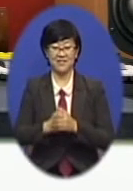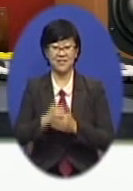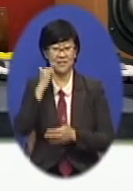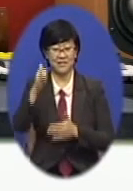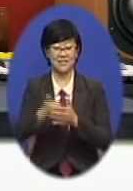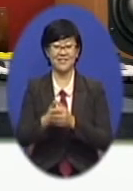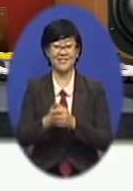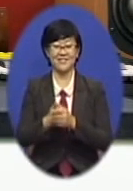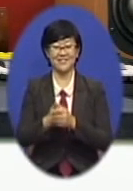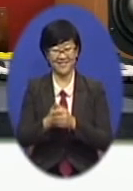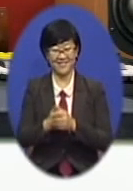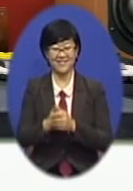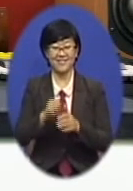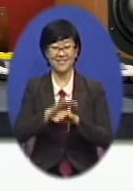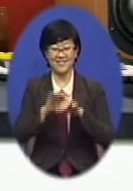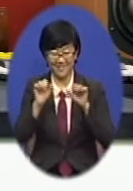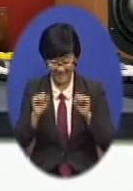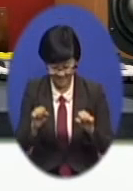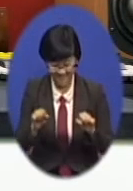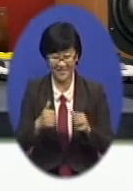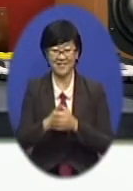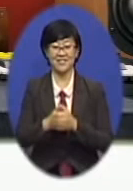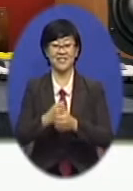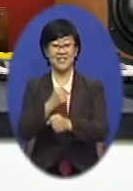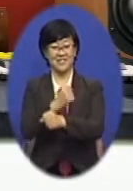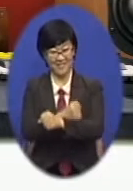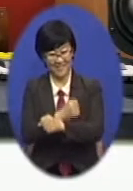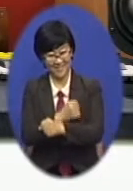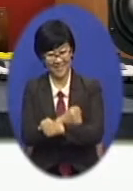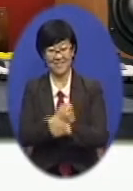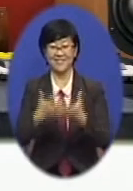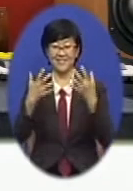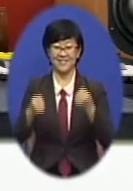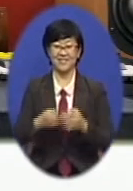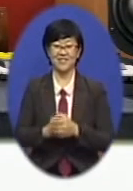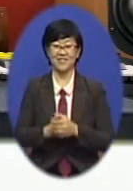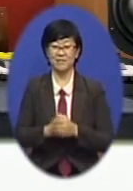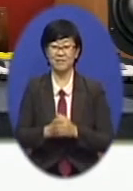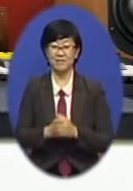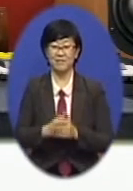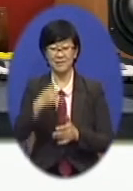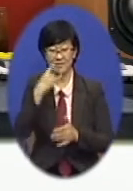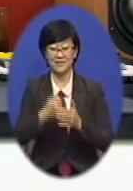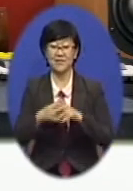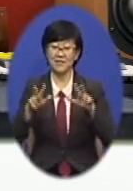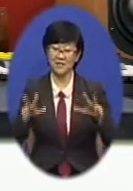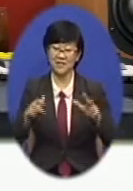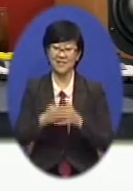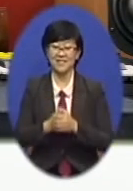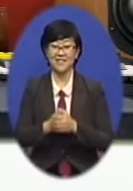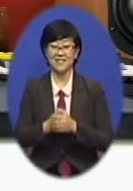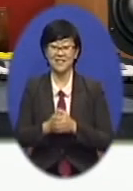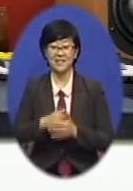여보세요? 여보세요? 안녕하세요. 네, 수고하세요. 아니, 어머니. 네. 지금 화면에